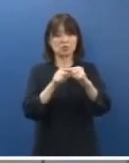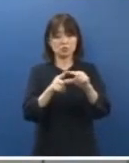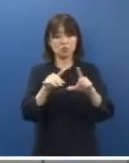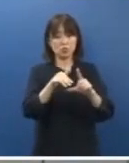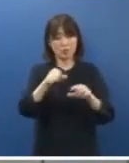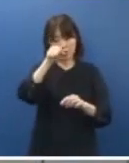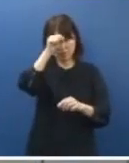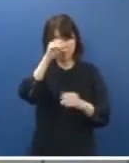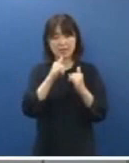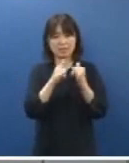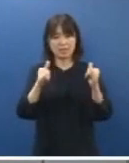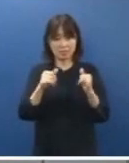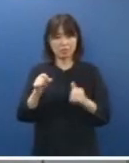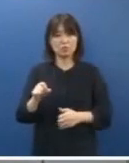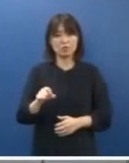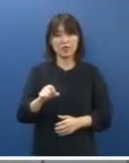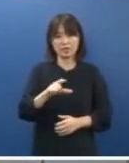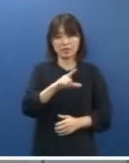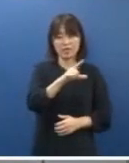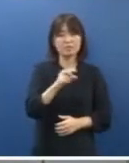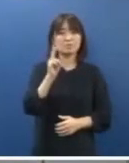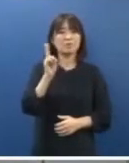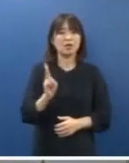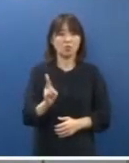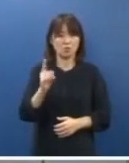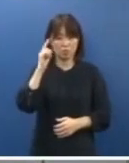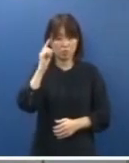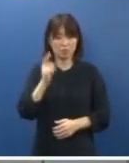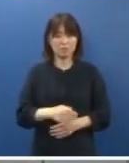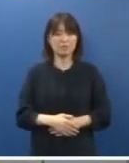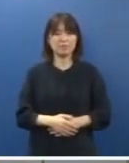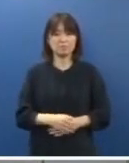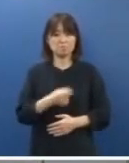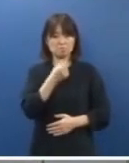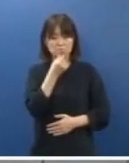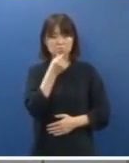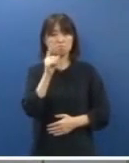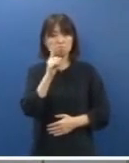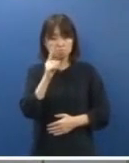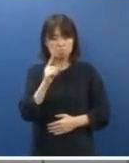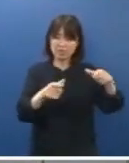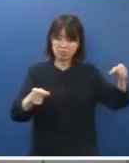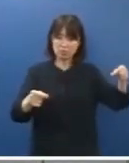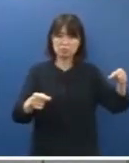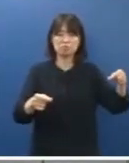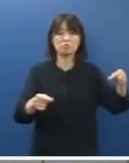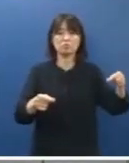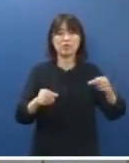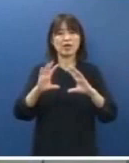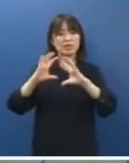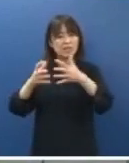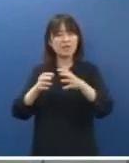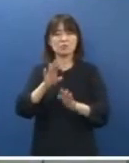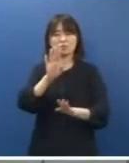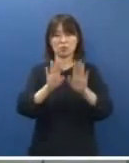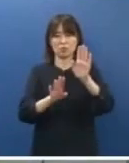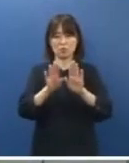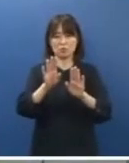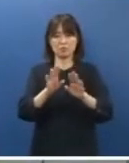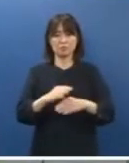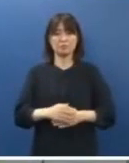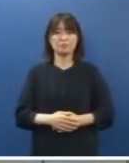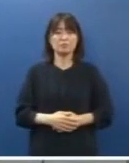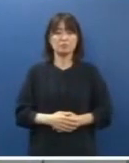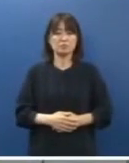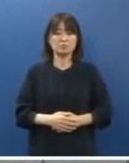ないかと思います。で、警戒すべきなのは、全国や世界の状況でございまして、かつてですね、本